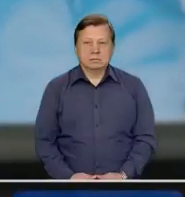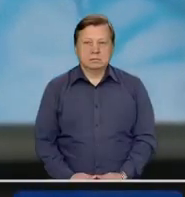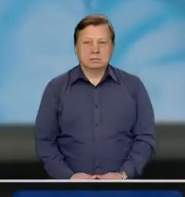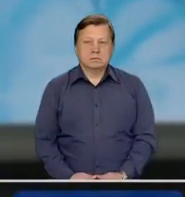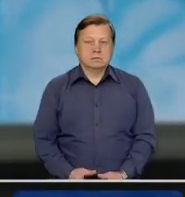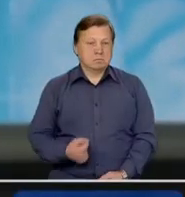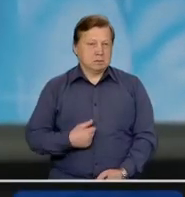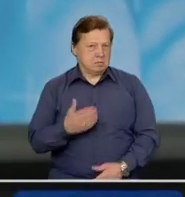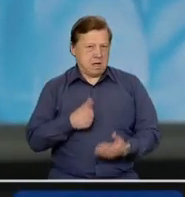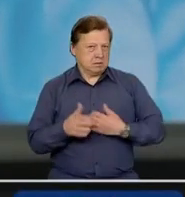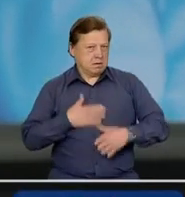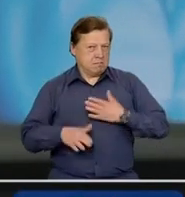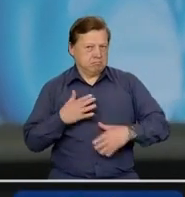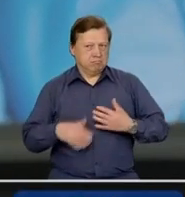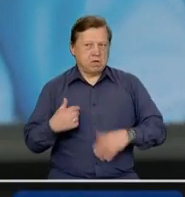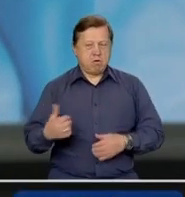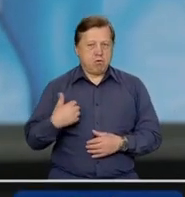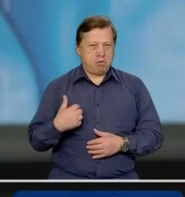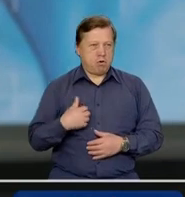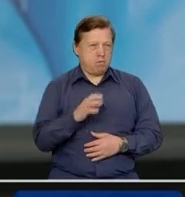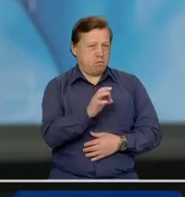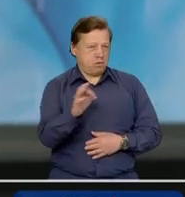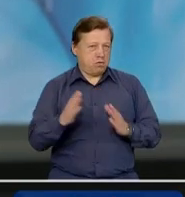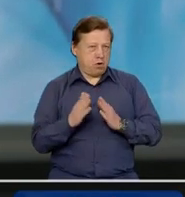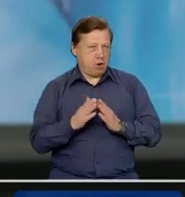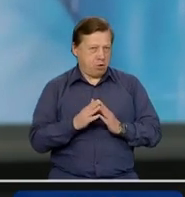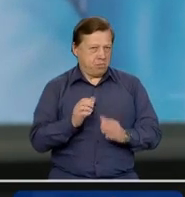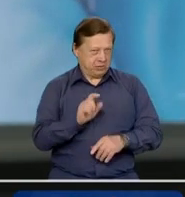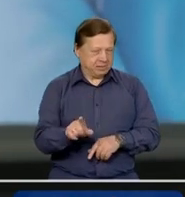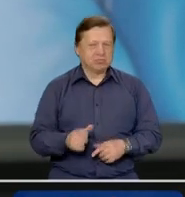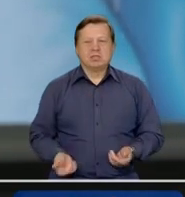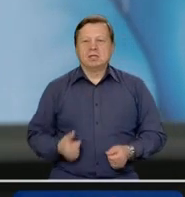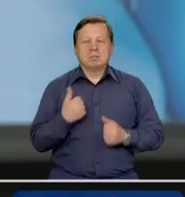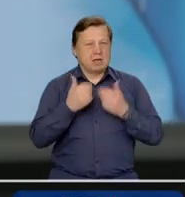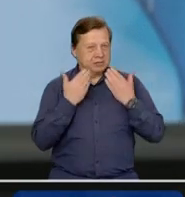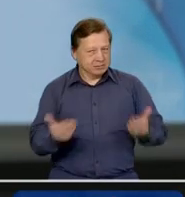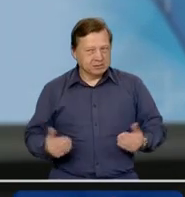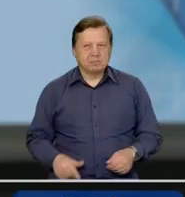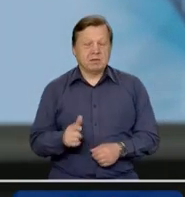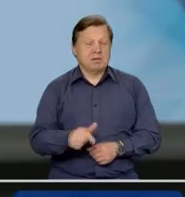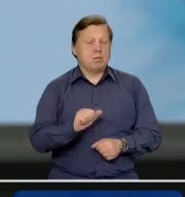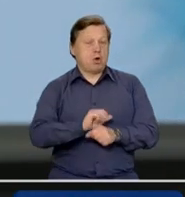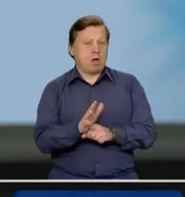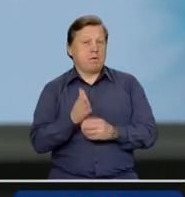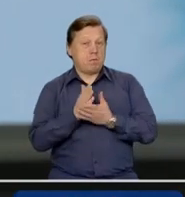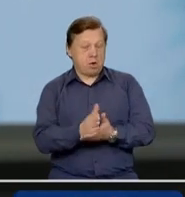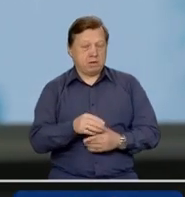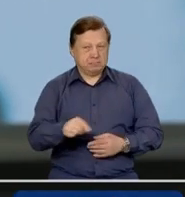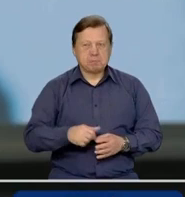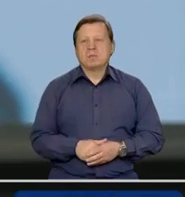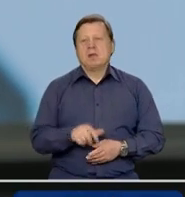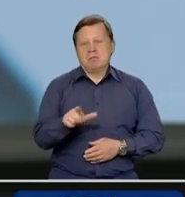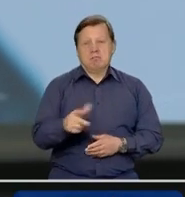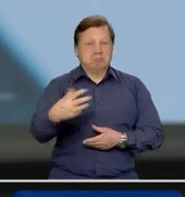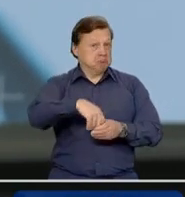Jesteśmy bardzo szczęśliwi, że możemy gościć u Państwa w domach. Za tę gościnę bardzo dziękujemy. Najbliższe minuty to Koronawirus Poradnik. Program z Państwa